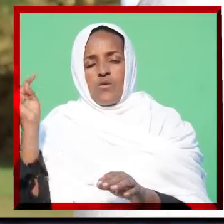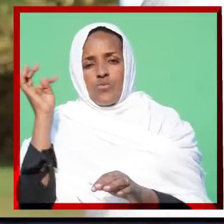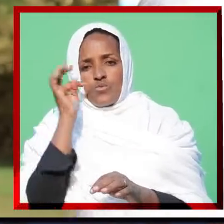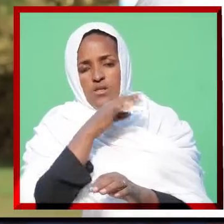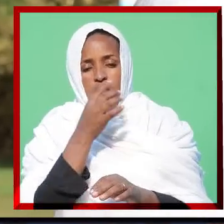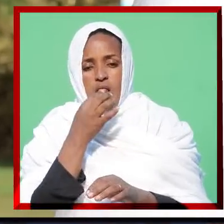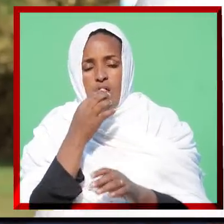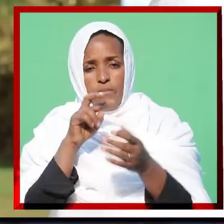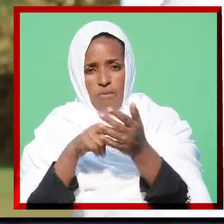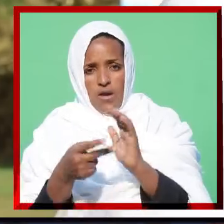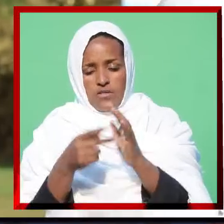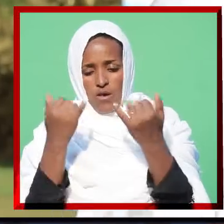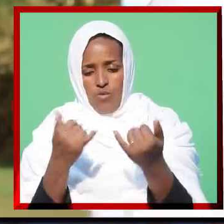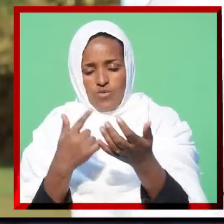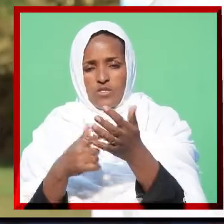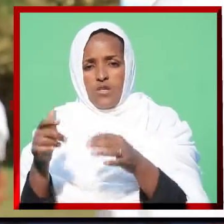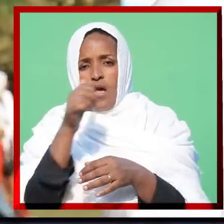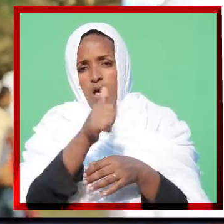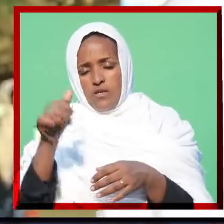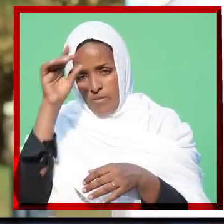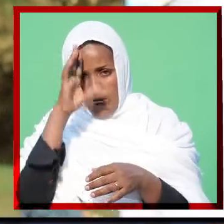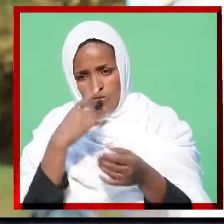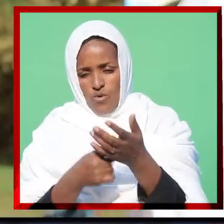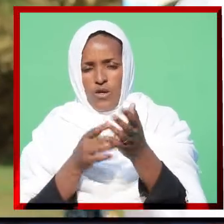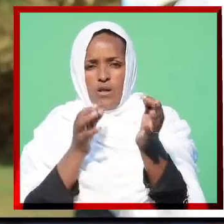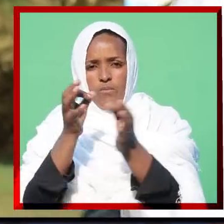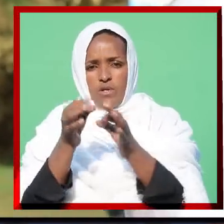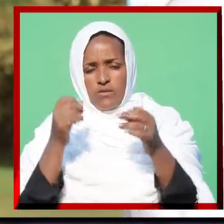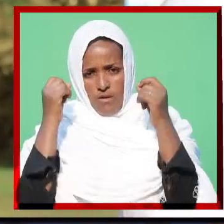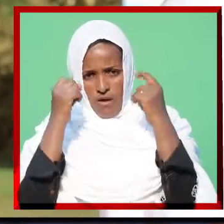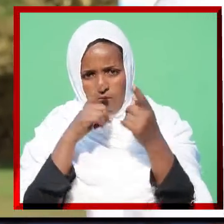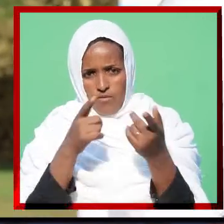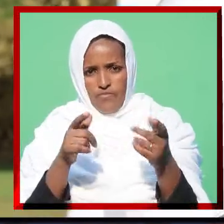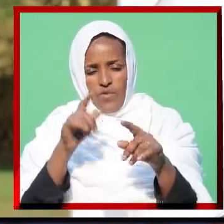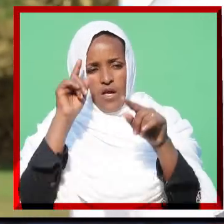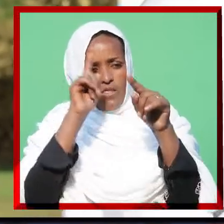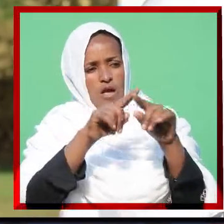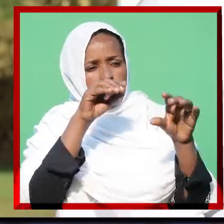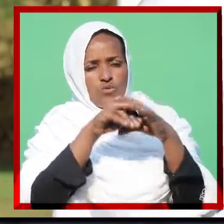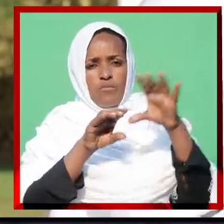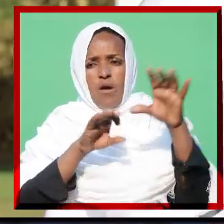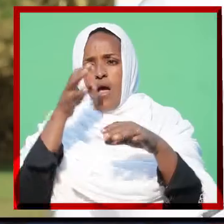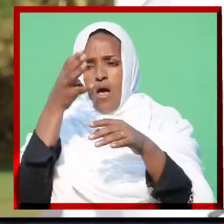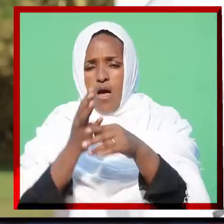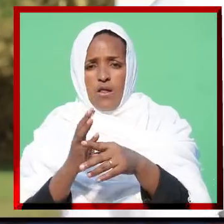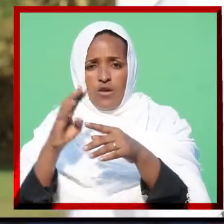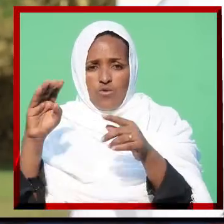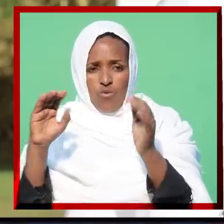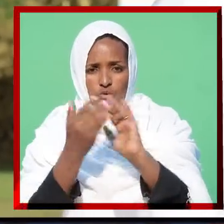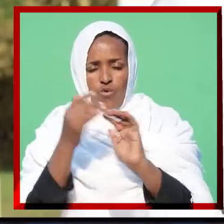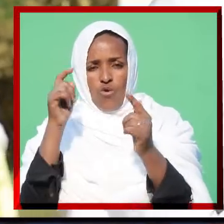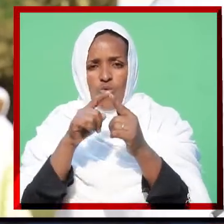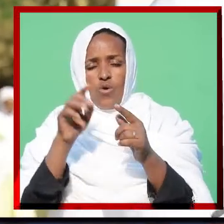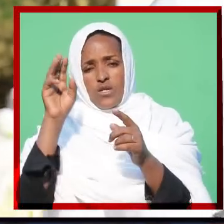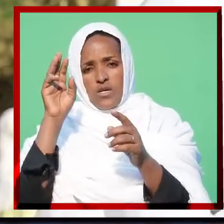ሐሰተኛ ምላስ ማለት አሁን እዚህ የአዲስ አበባ ሰው ይሄን ለመረዳት አይቸግረው፣ ታክሲ ውስጥም ያደርገው ስለሆነ 4 ኪሎ ሆኖ